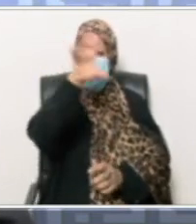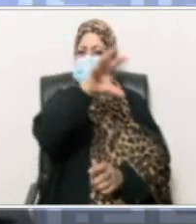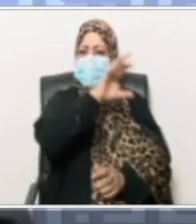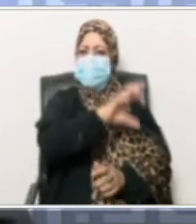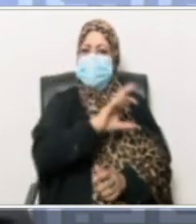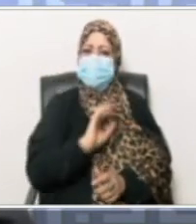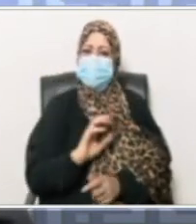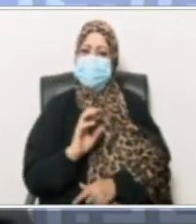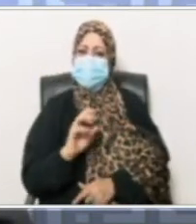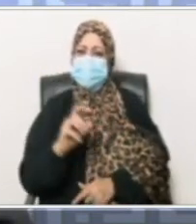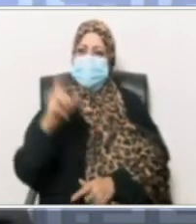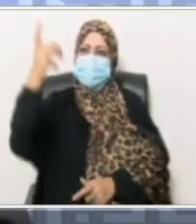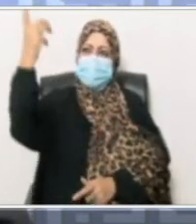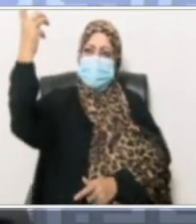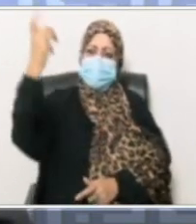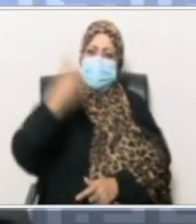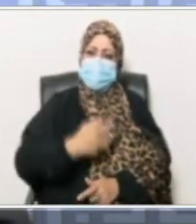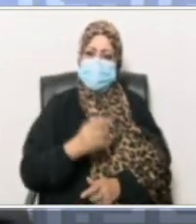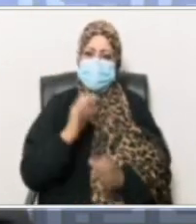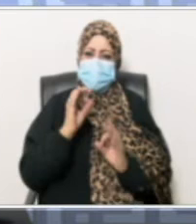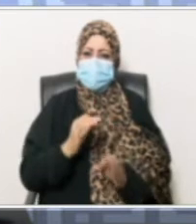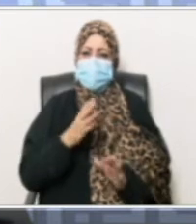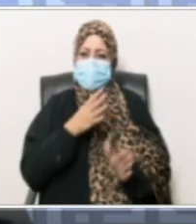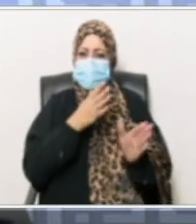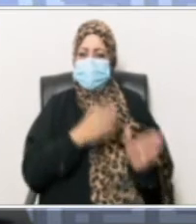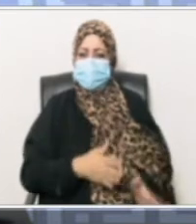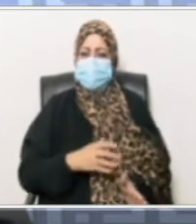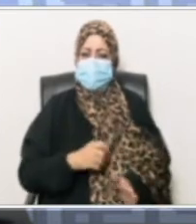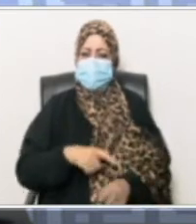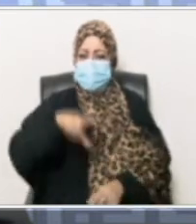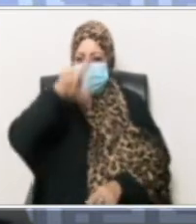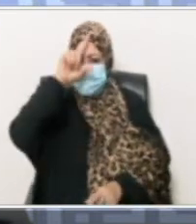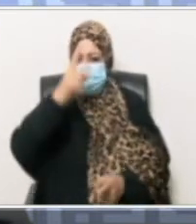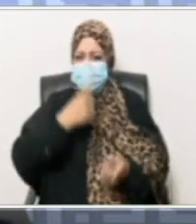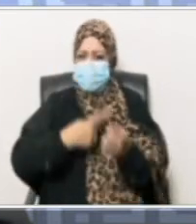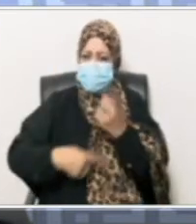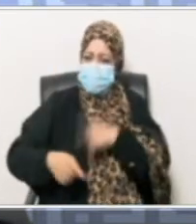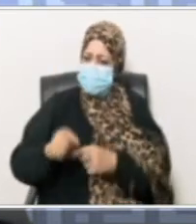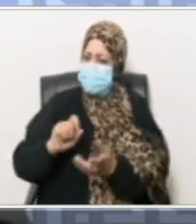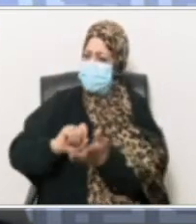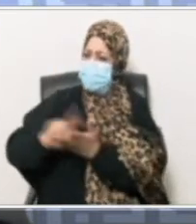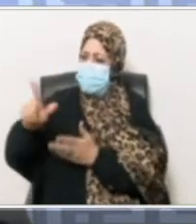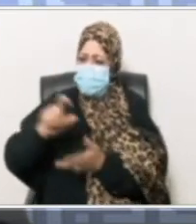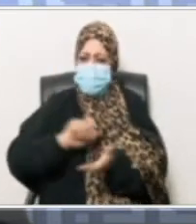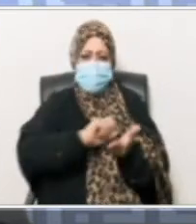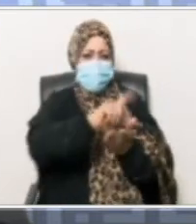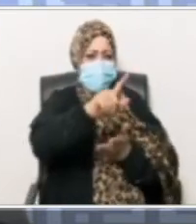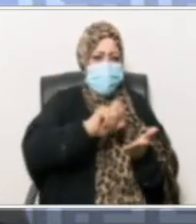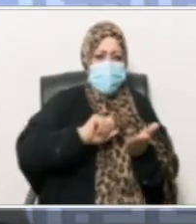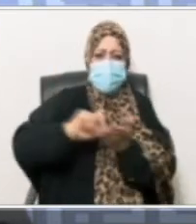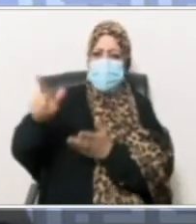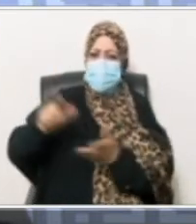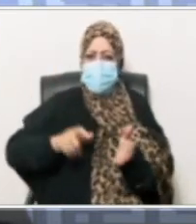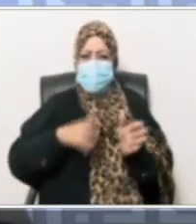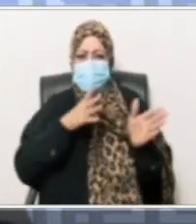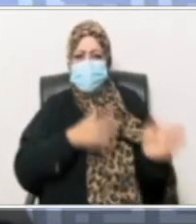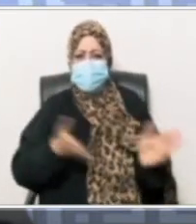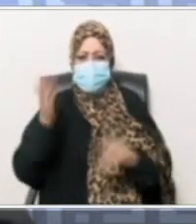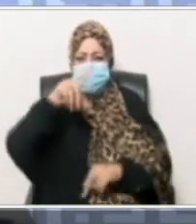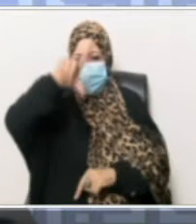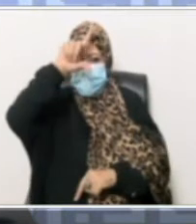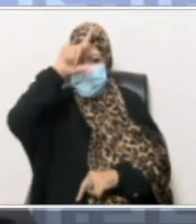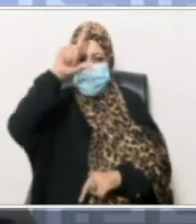الألوية تلو الألوية والوفود تلو الوفود والأمراء تلو الأمراء لينشروا هذا الدين